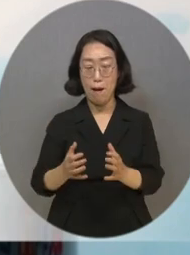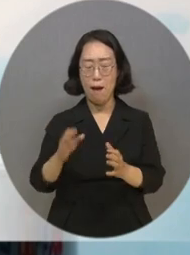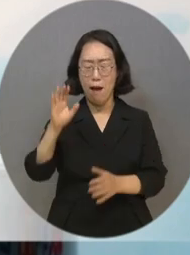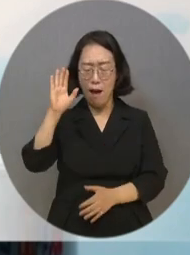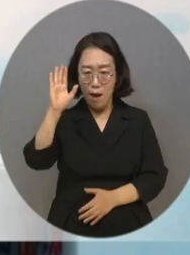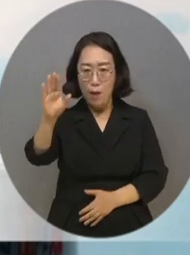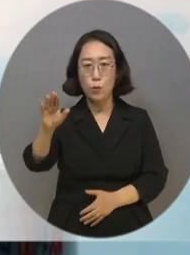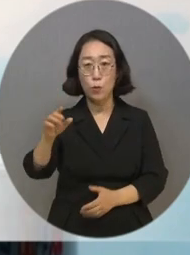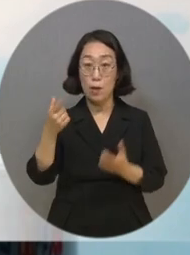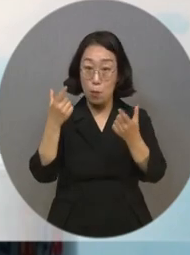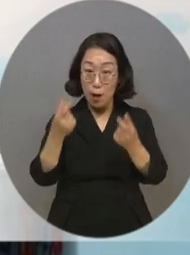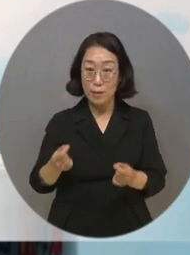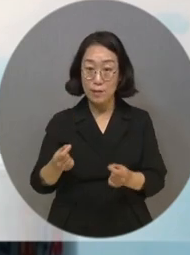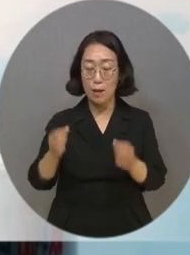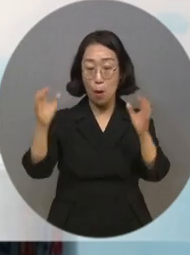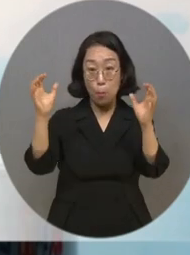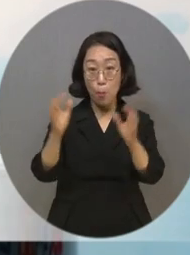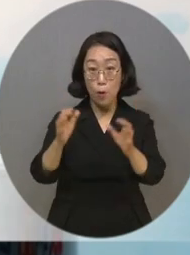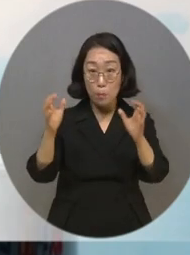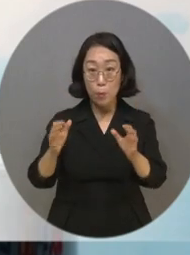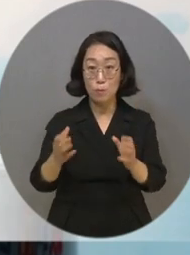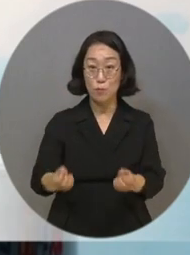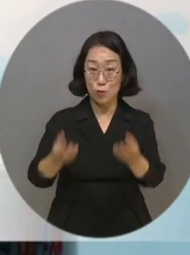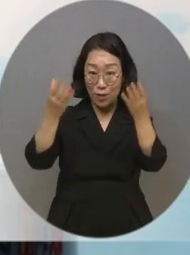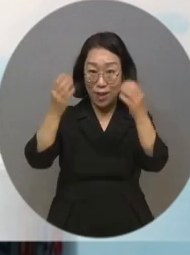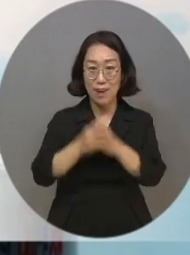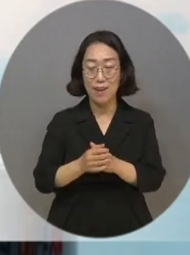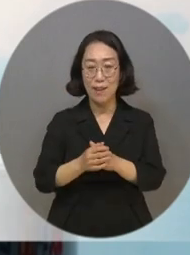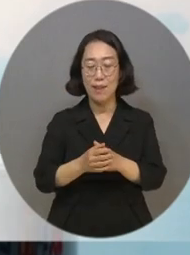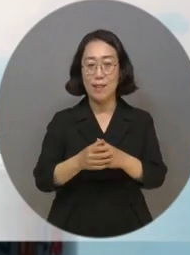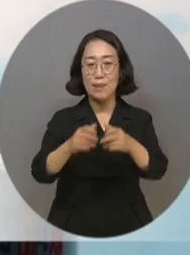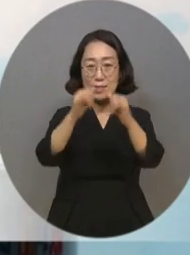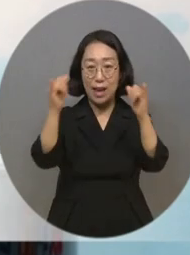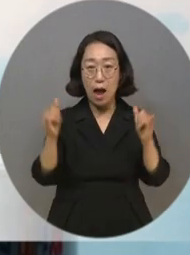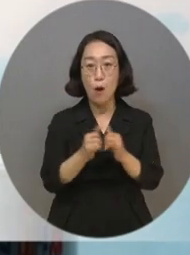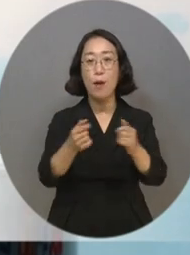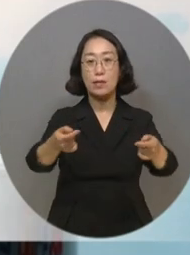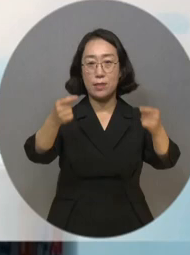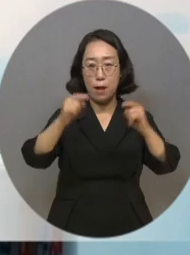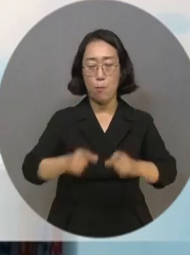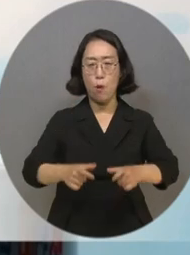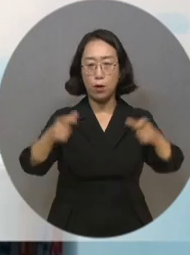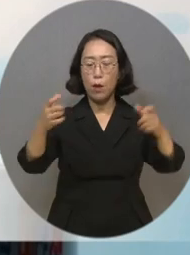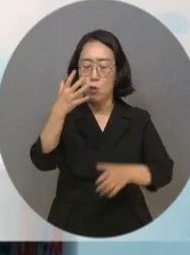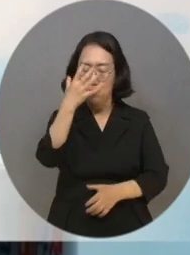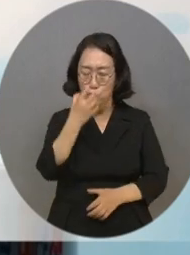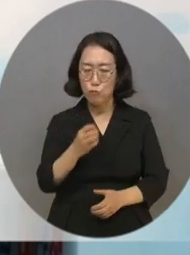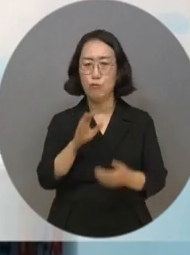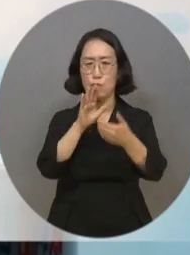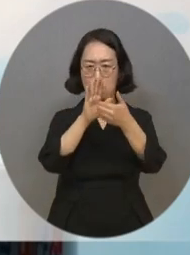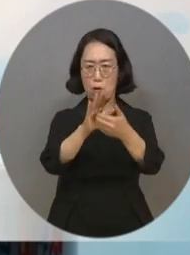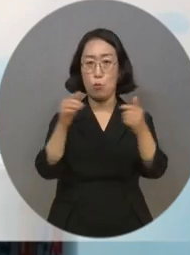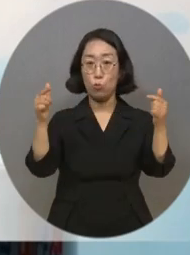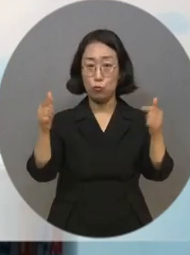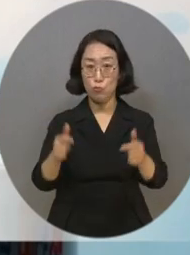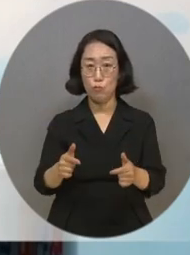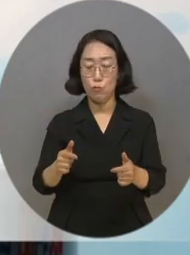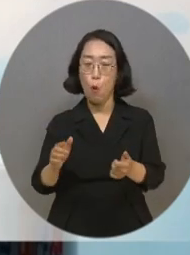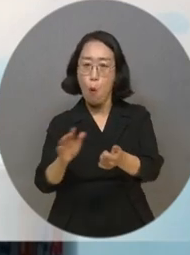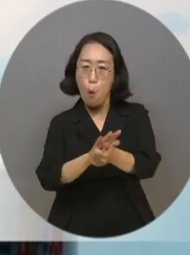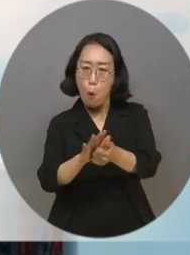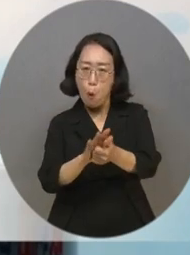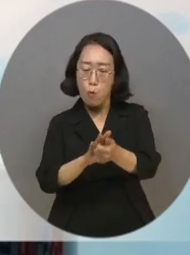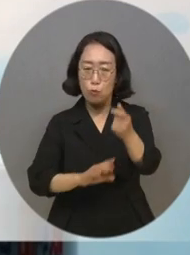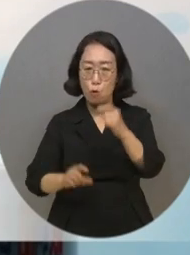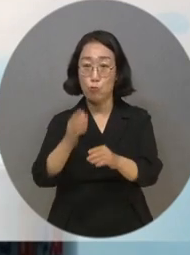계속해서 이런 행사를 토대로해서 장애인들의 사회 참여 확대와 우울증 예방, 받는 것보다도 주는